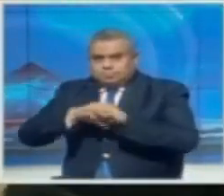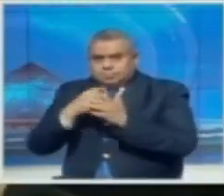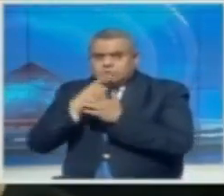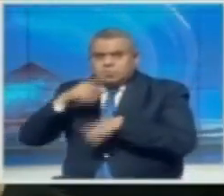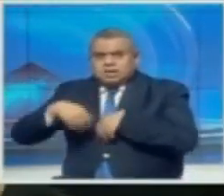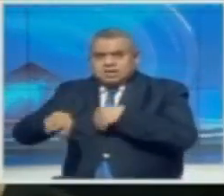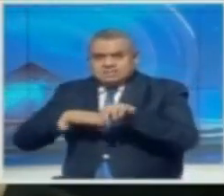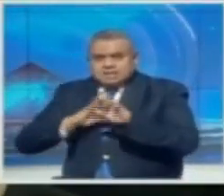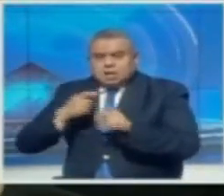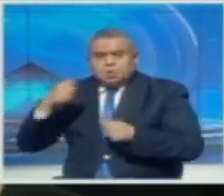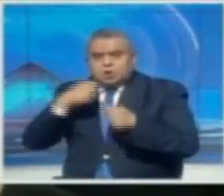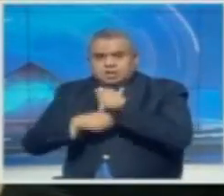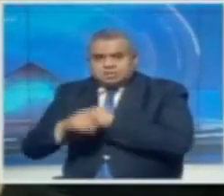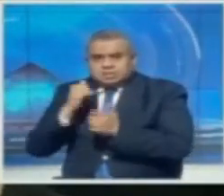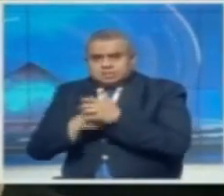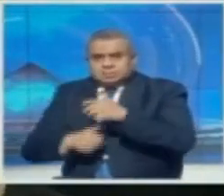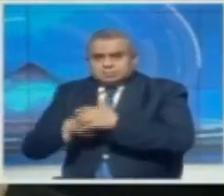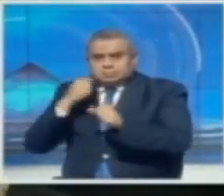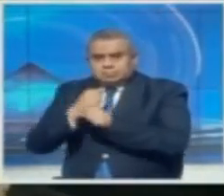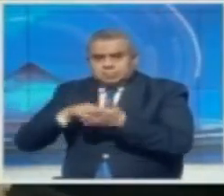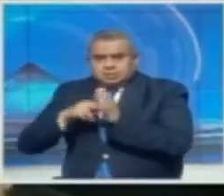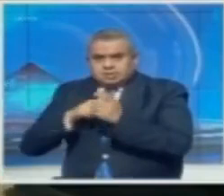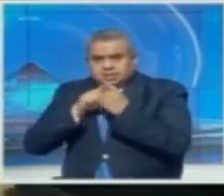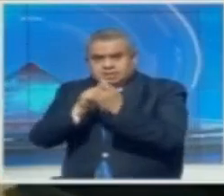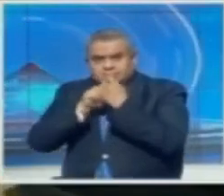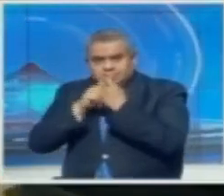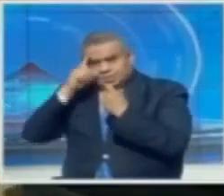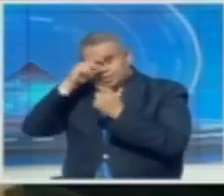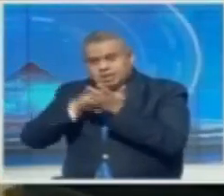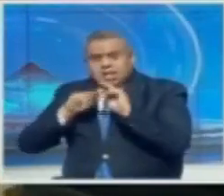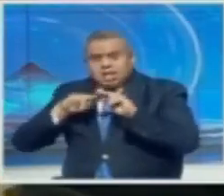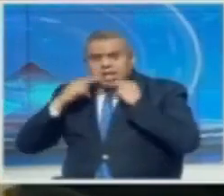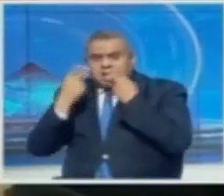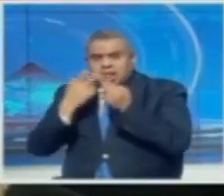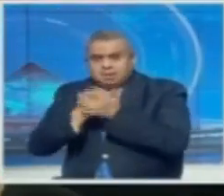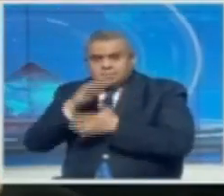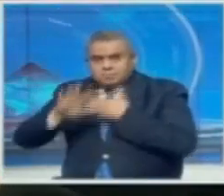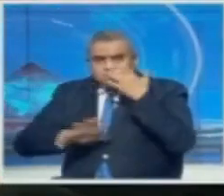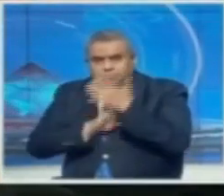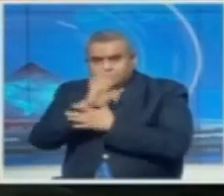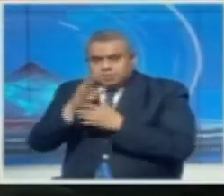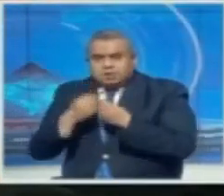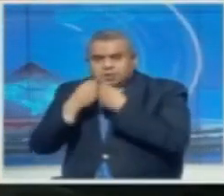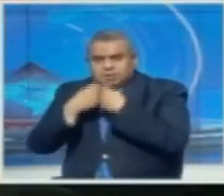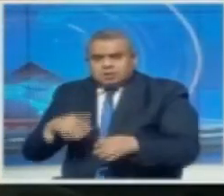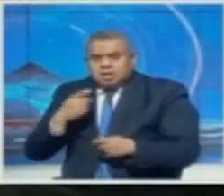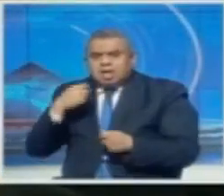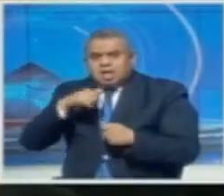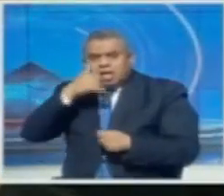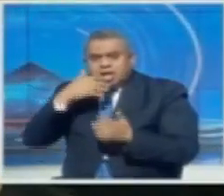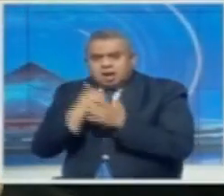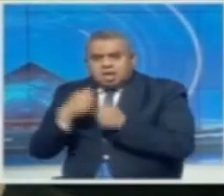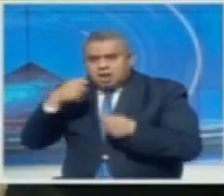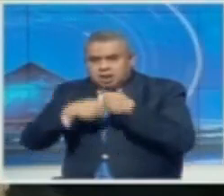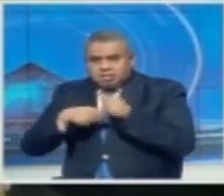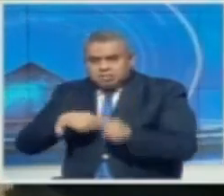أو الاقتصادي، وخاصة في ظل التحديات الاقتصادية على المستوى العالمي في ظل الترقب للقمة العربية الاقتصادية والتي ستعقد